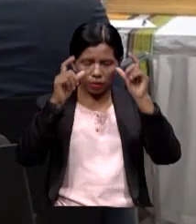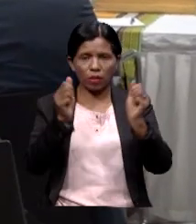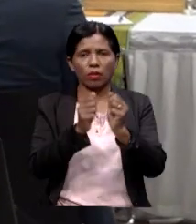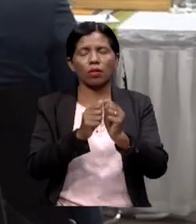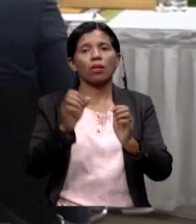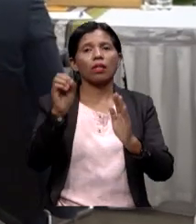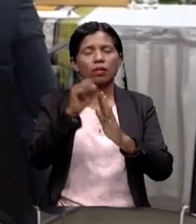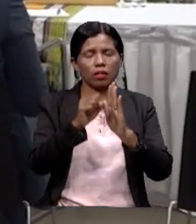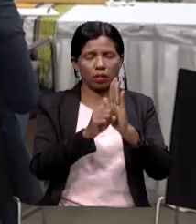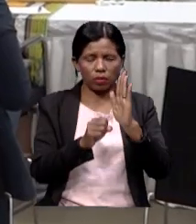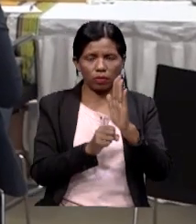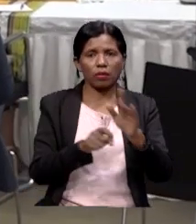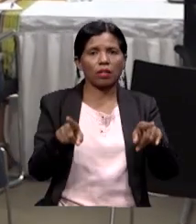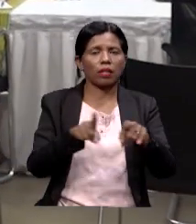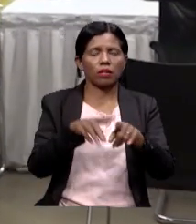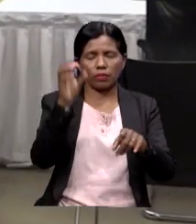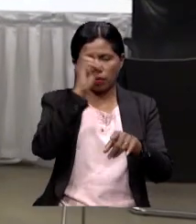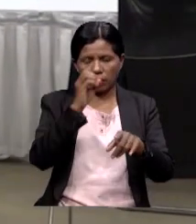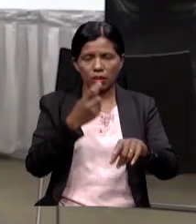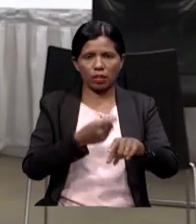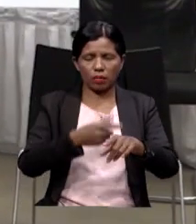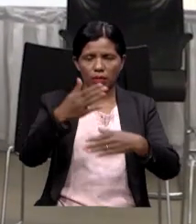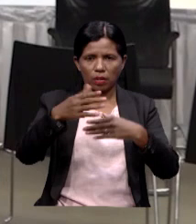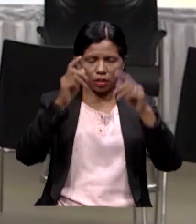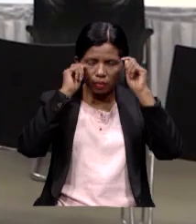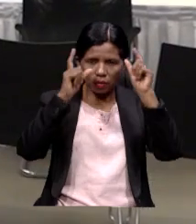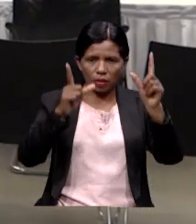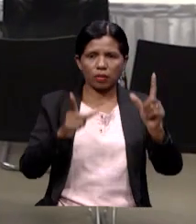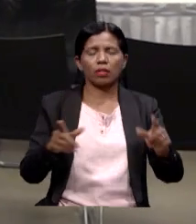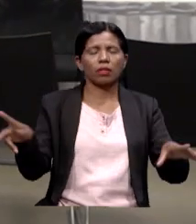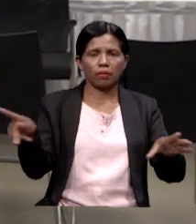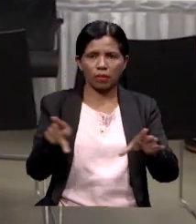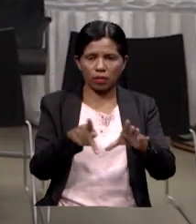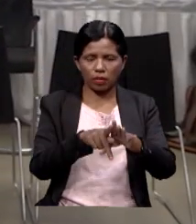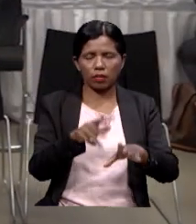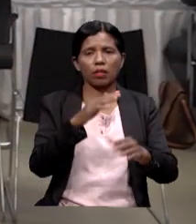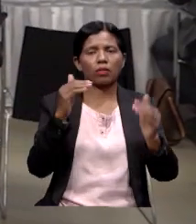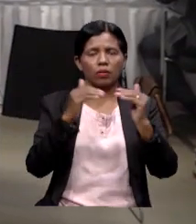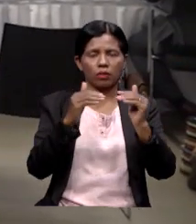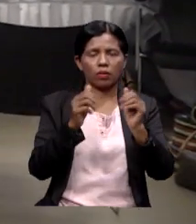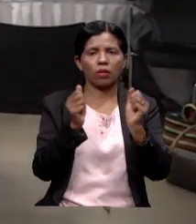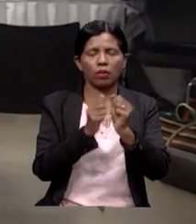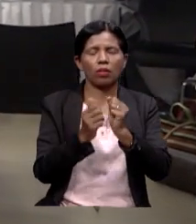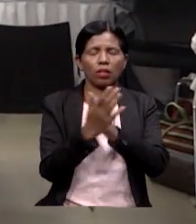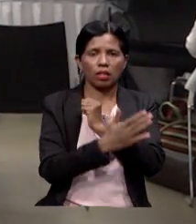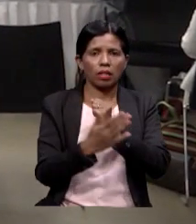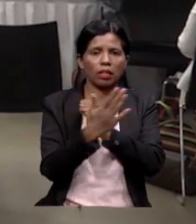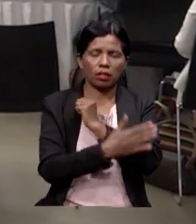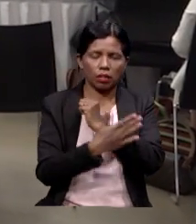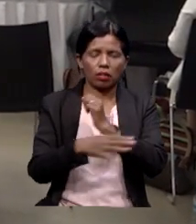dar observador i ASEAN, mai be iha tempo badak Timor Leste mos se participa evento balung ho na saun membro ASEAN